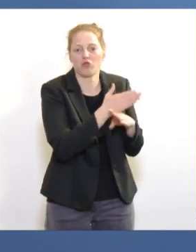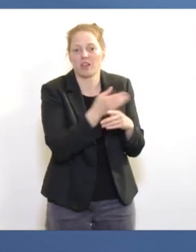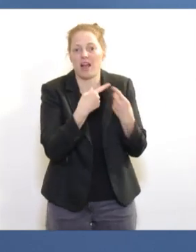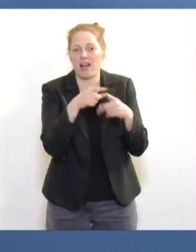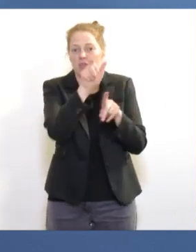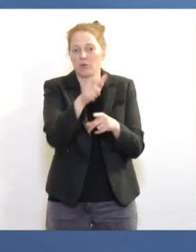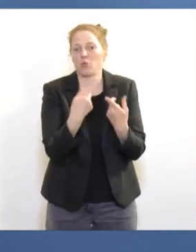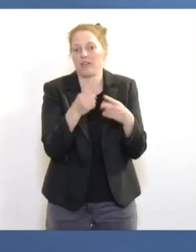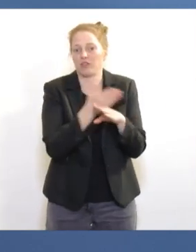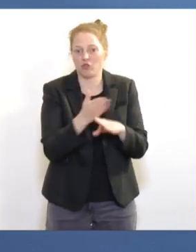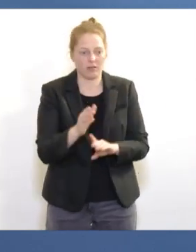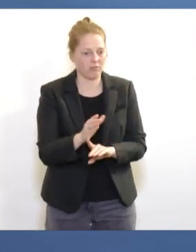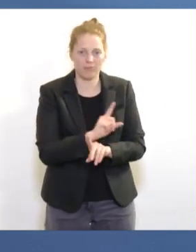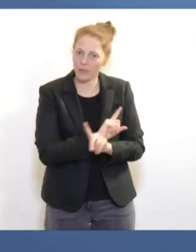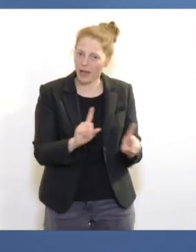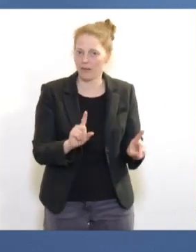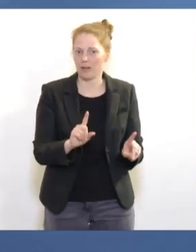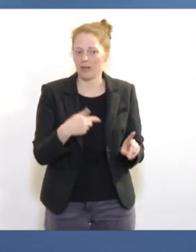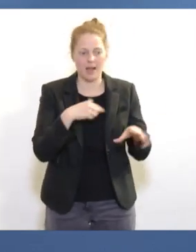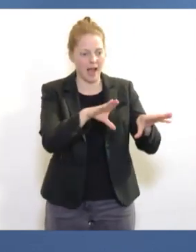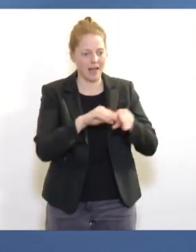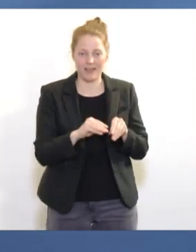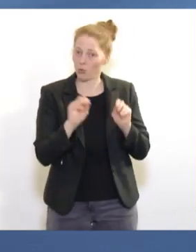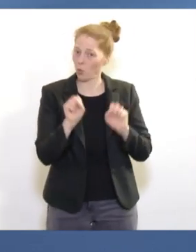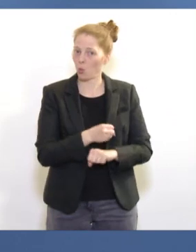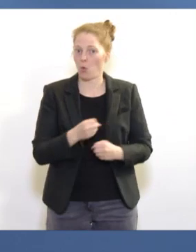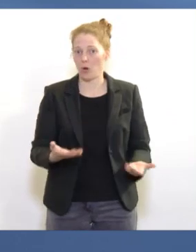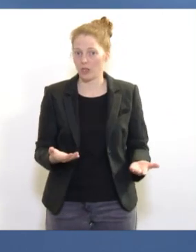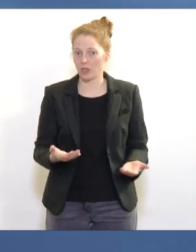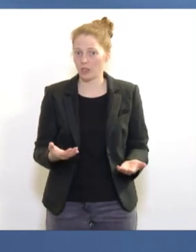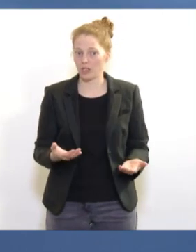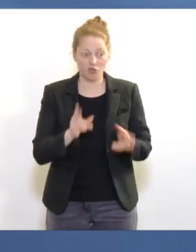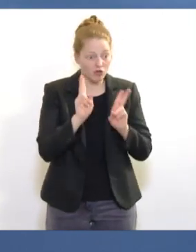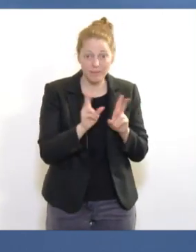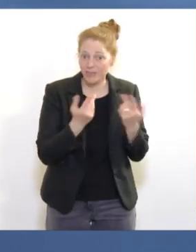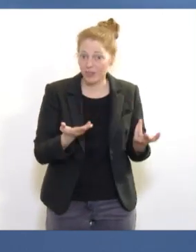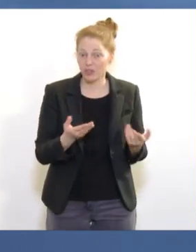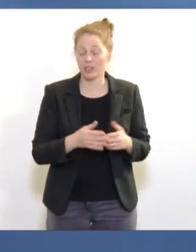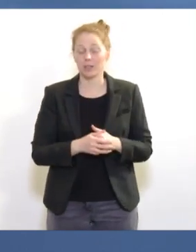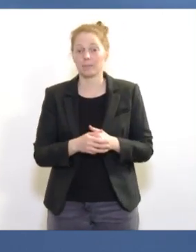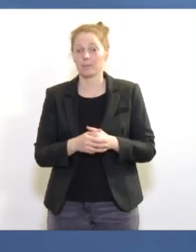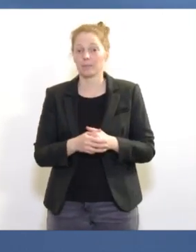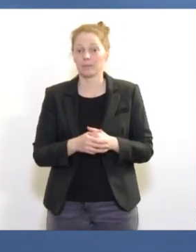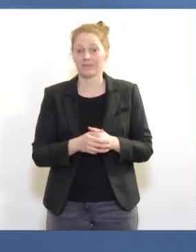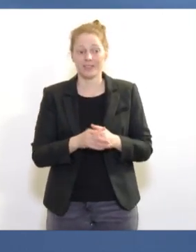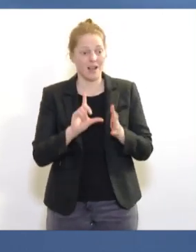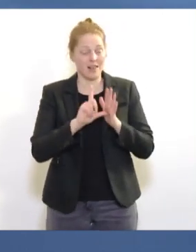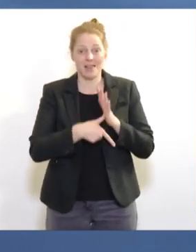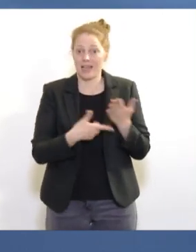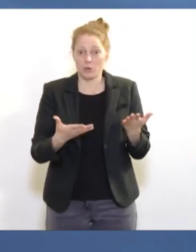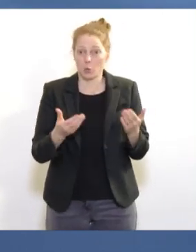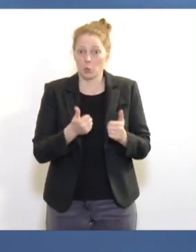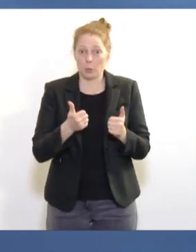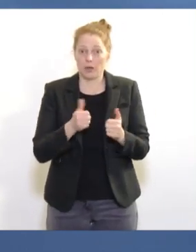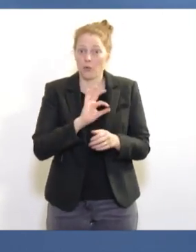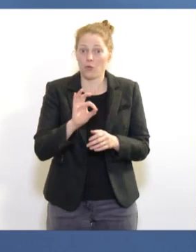einfach unakzeptabel, ganz einfach, weil es nicht richtig ist. Nach einem Kehr. Was hier gelegt wird, als die größten